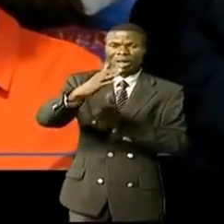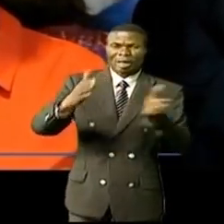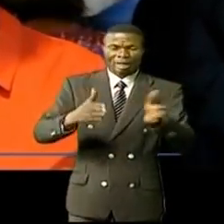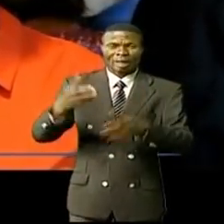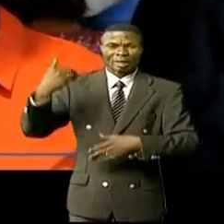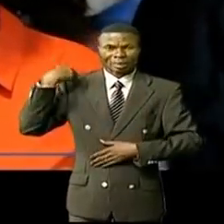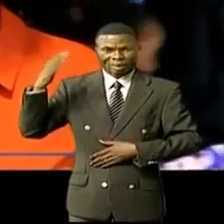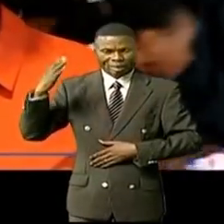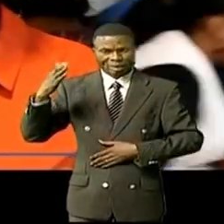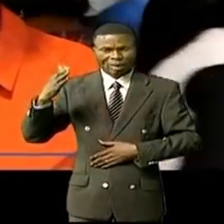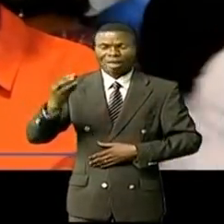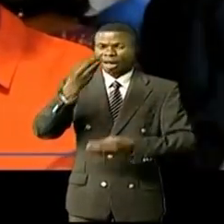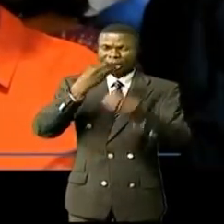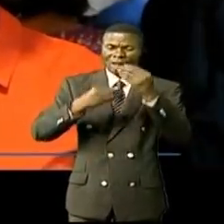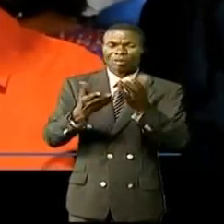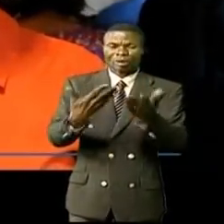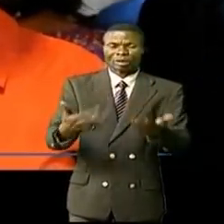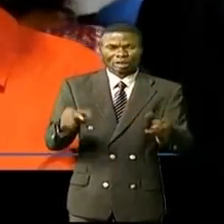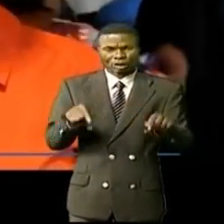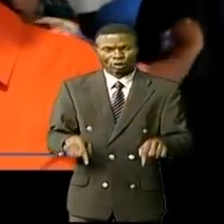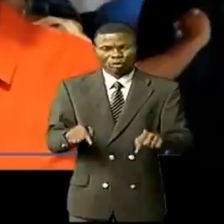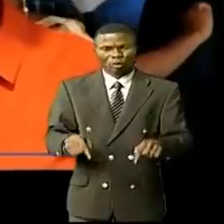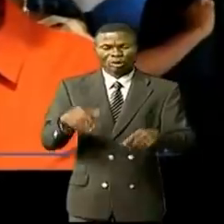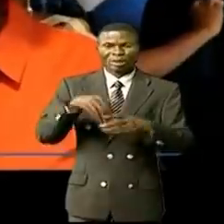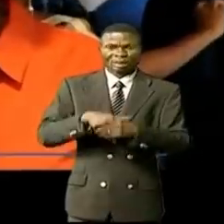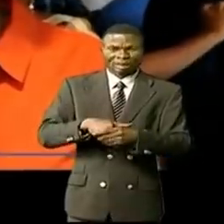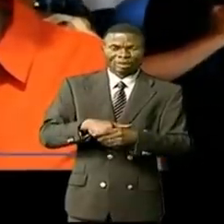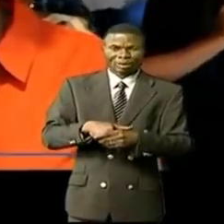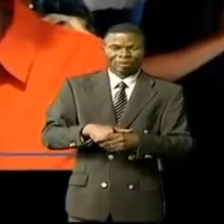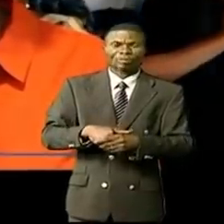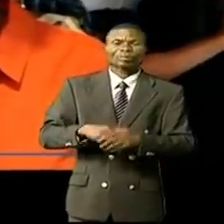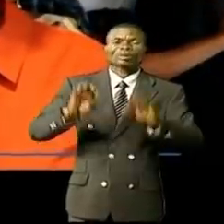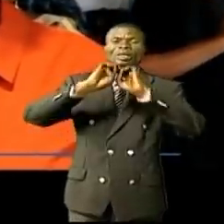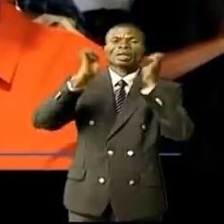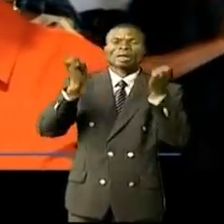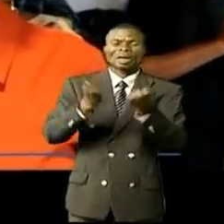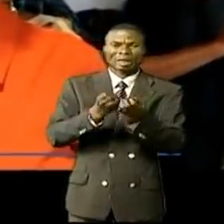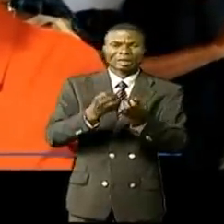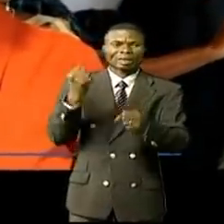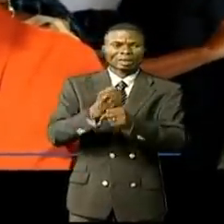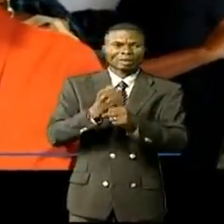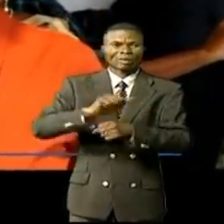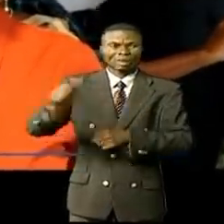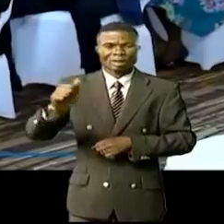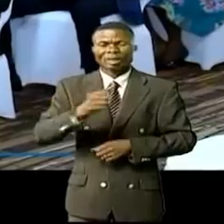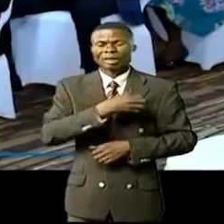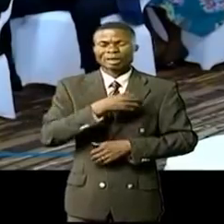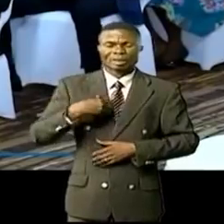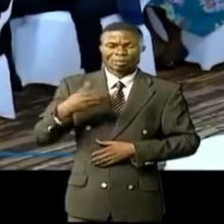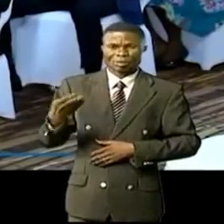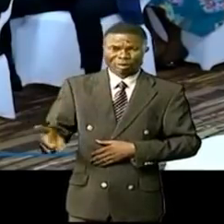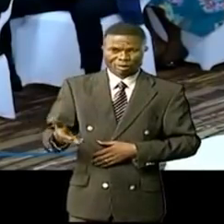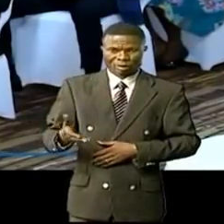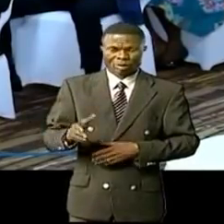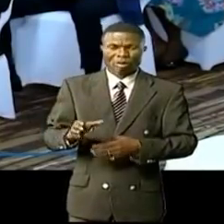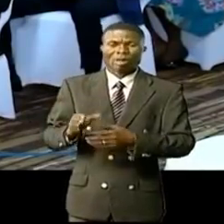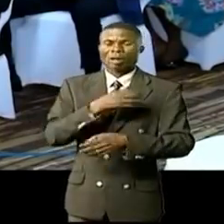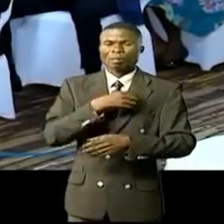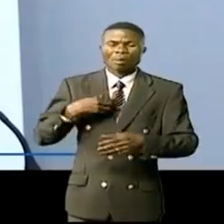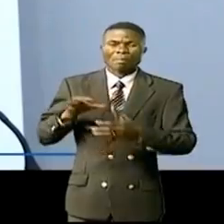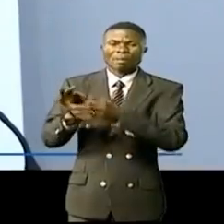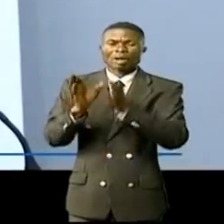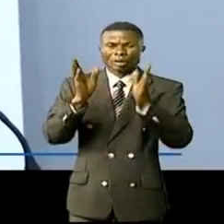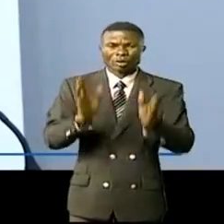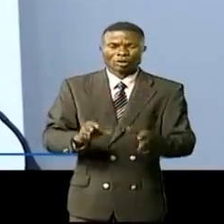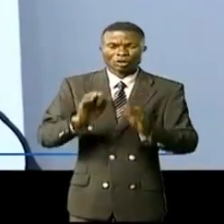de la consommation locale au travers de cet entrepreneuriat local. La coordinatrice de la Chambre